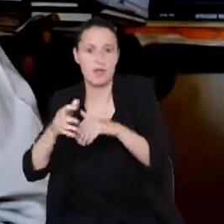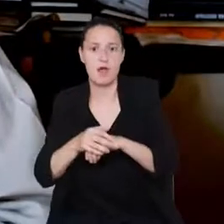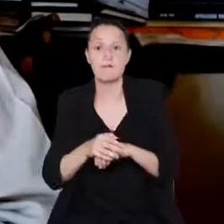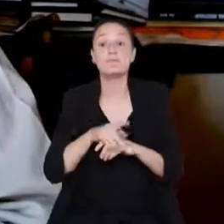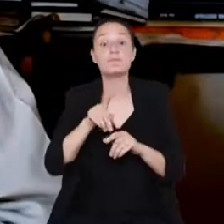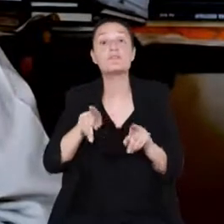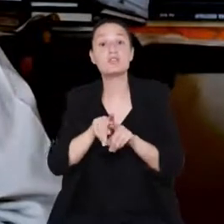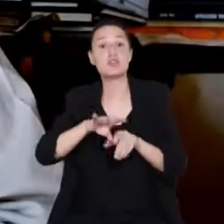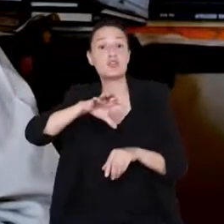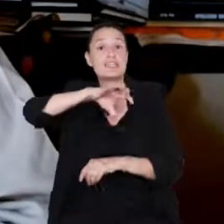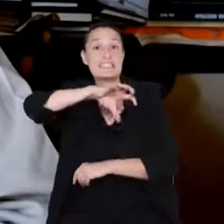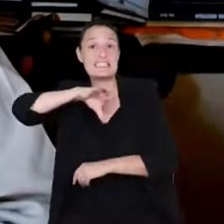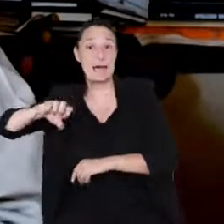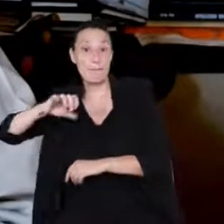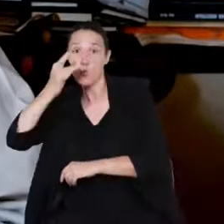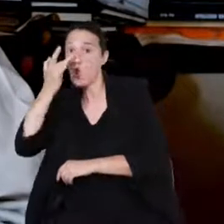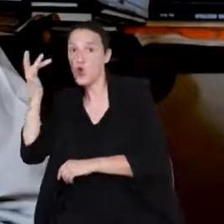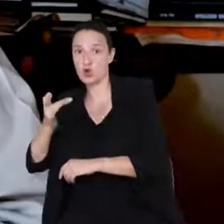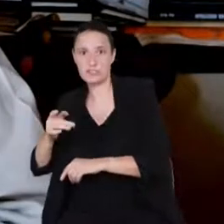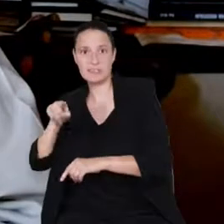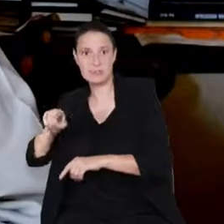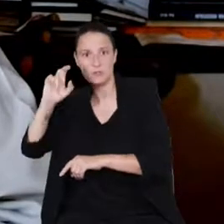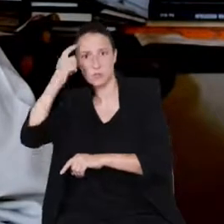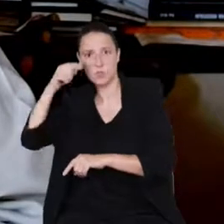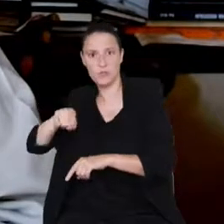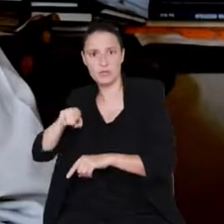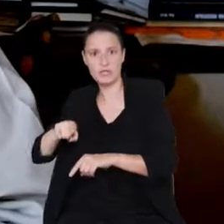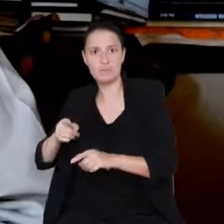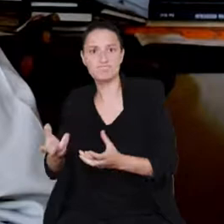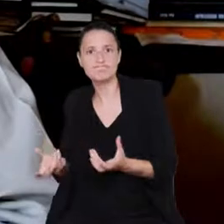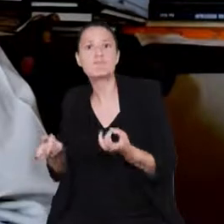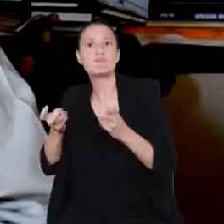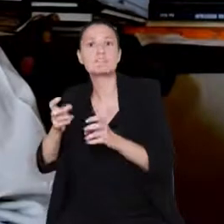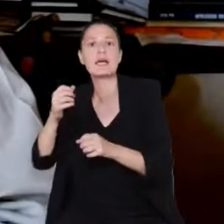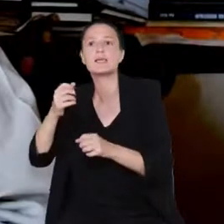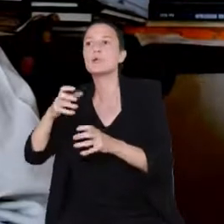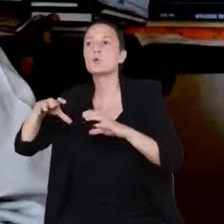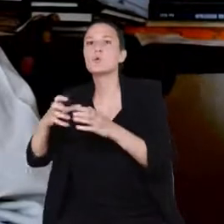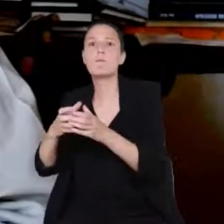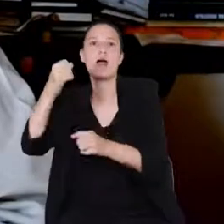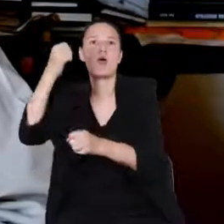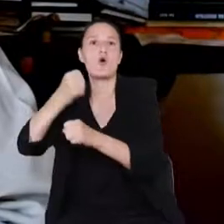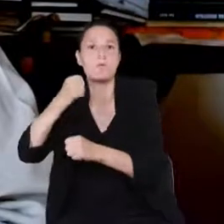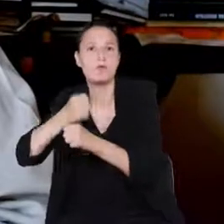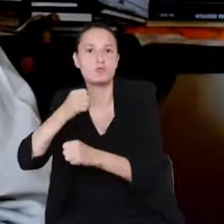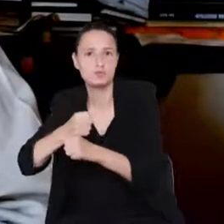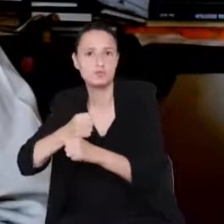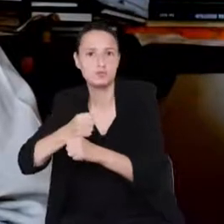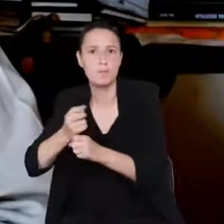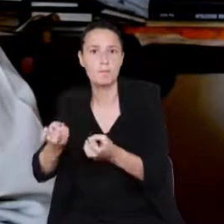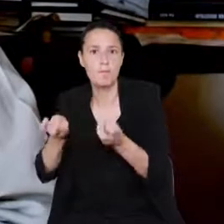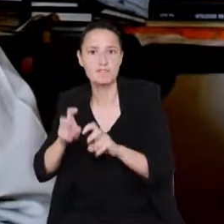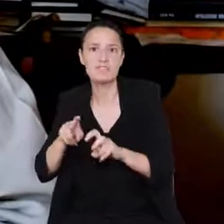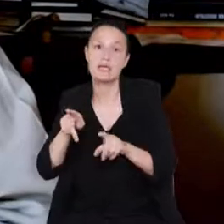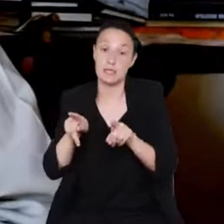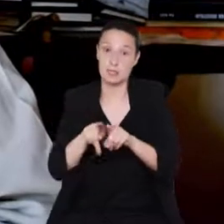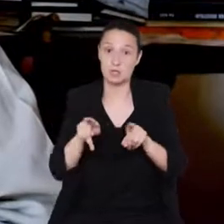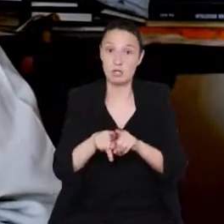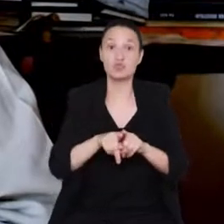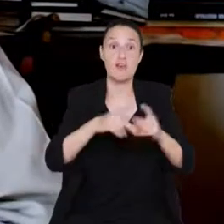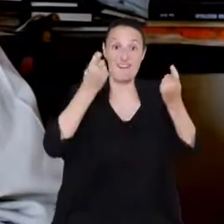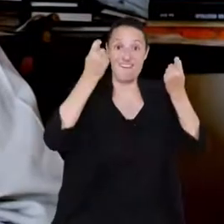zaborze rosyjskim, a zatem powstaje klasa robotnicza, społeczeństwo typu feudalnego,